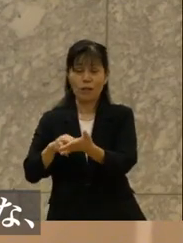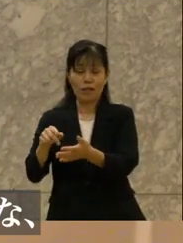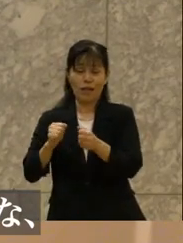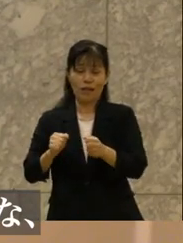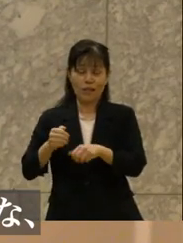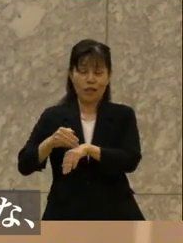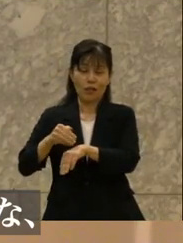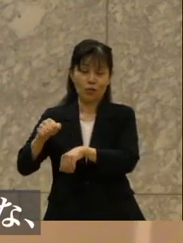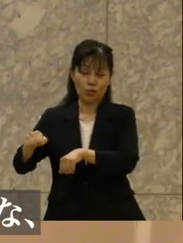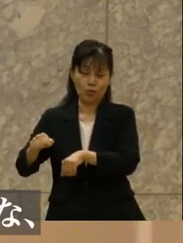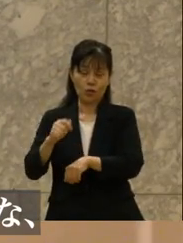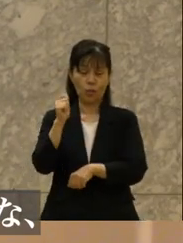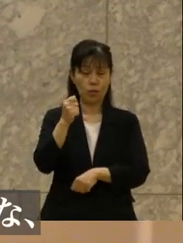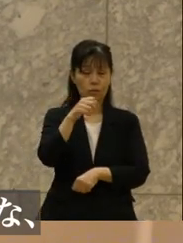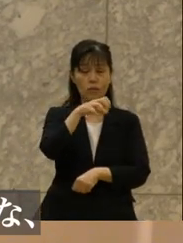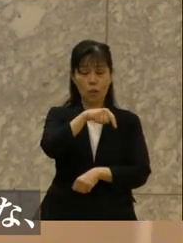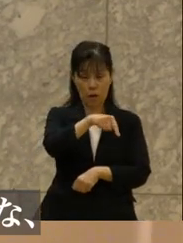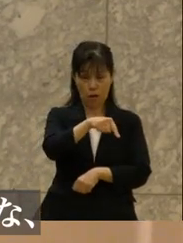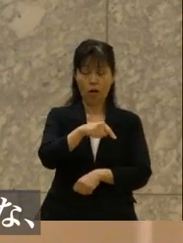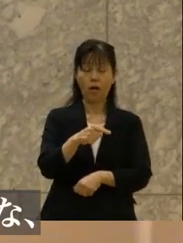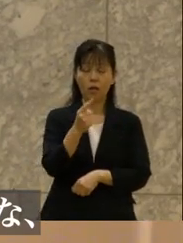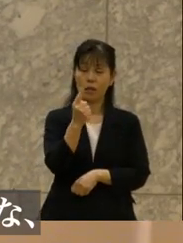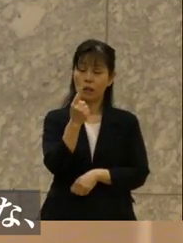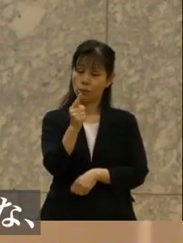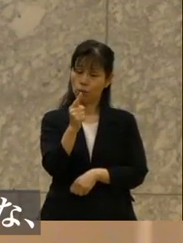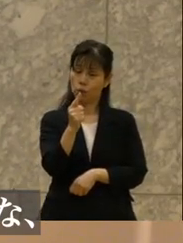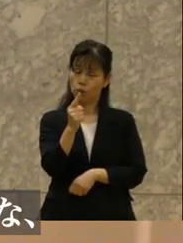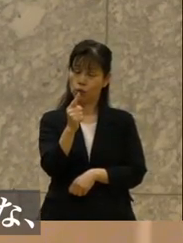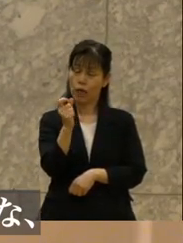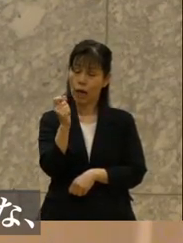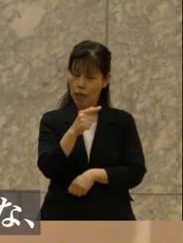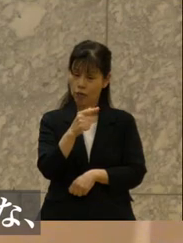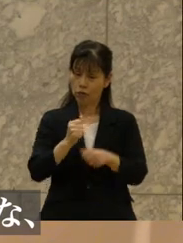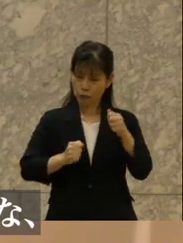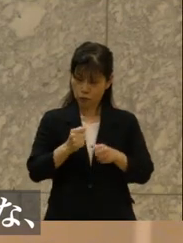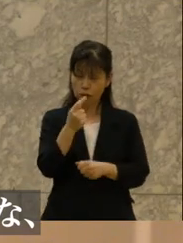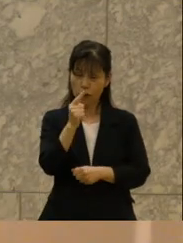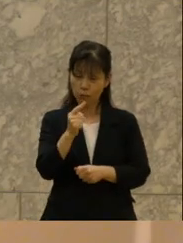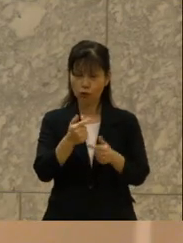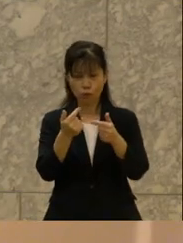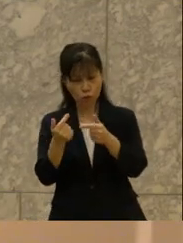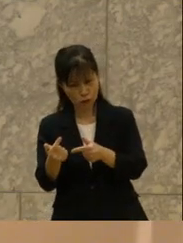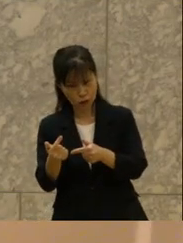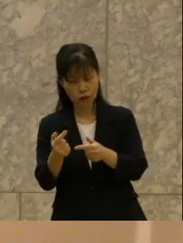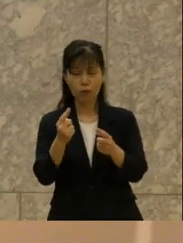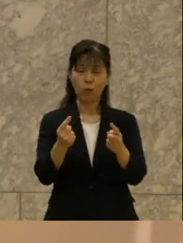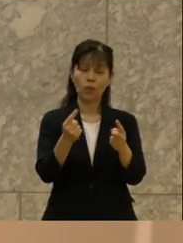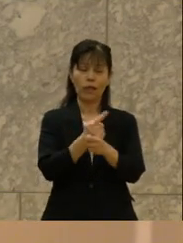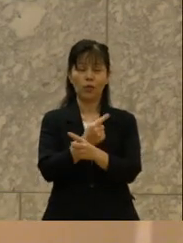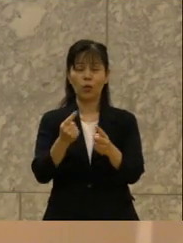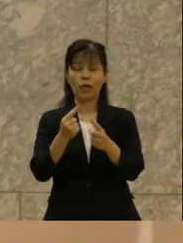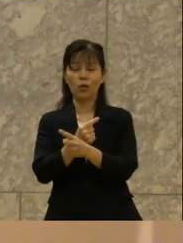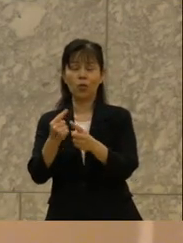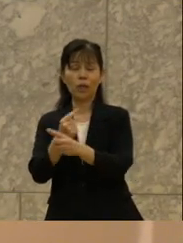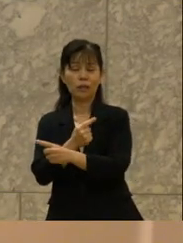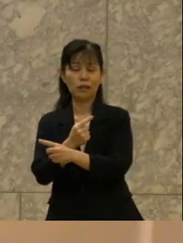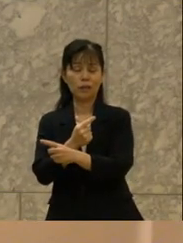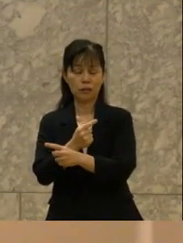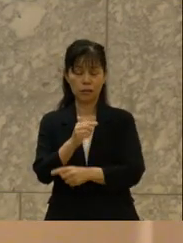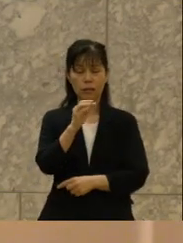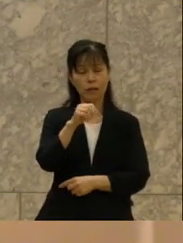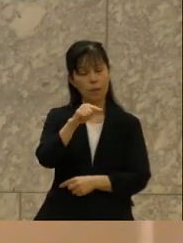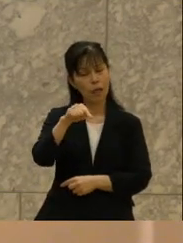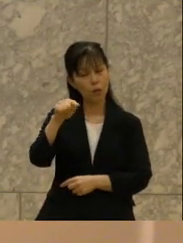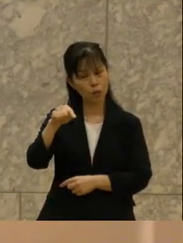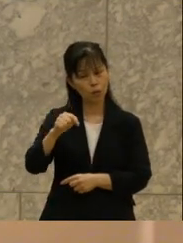聖地のファルトレックでは1分早く走って1分ゆっくり走ってみたいな交互で何メートル走る